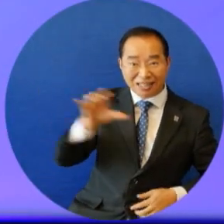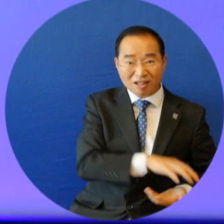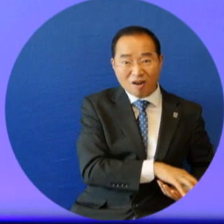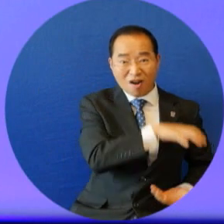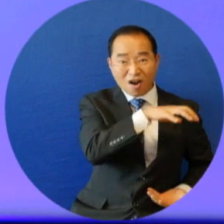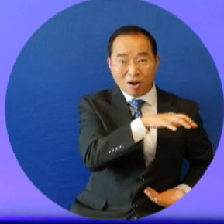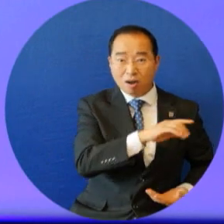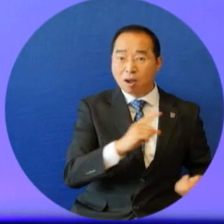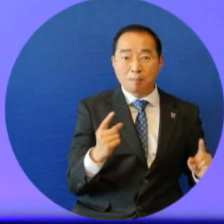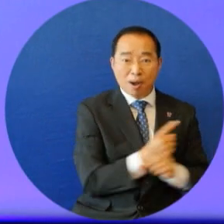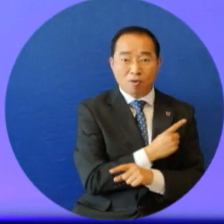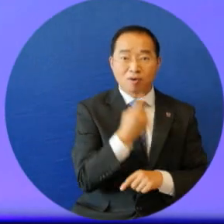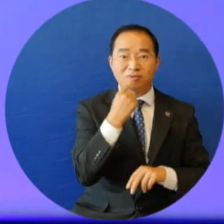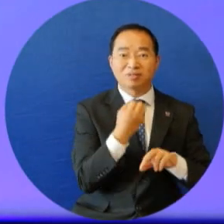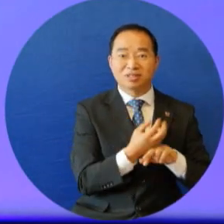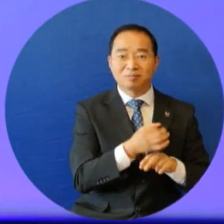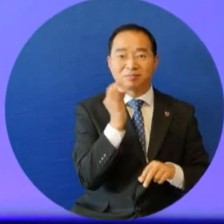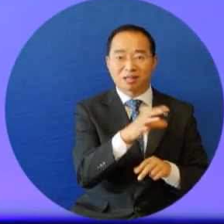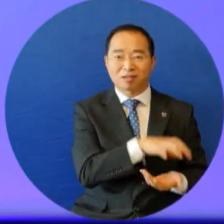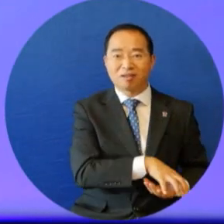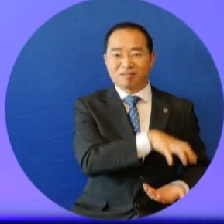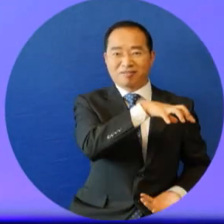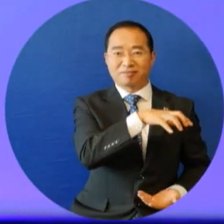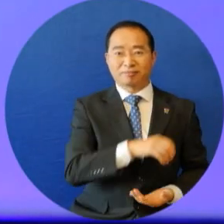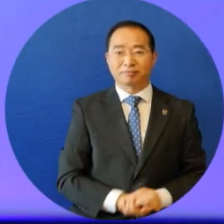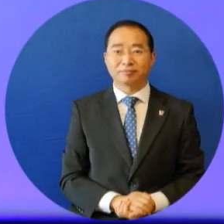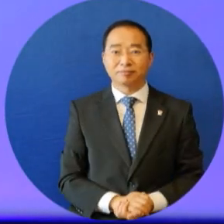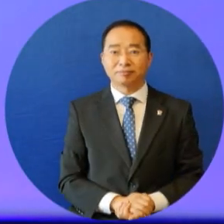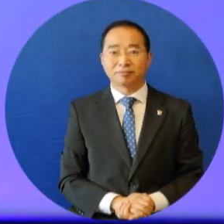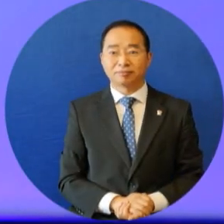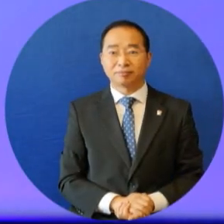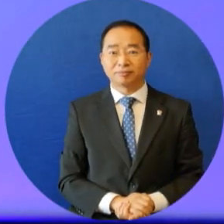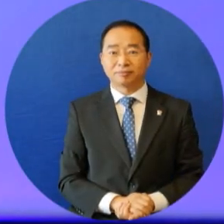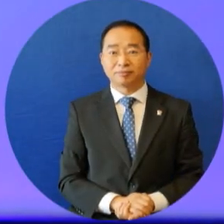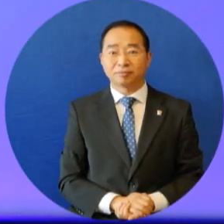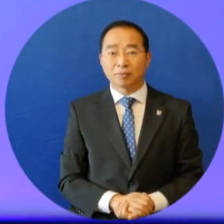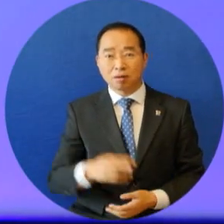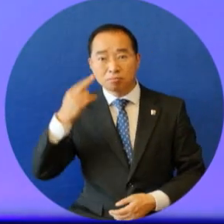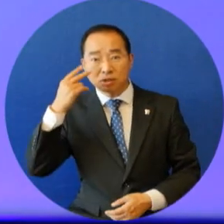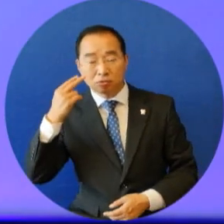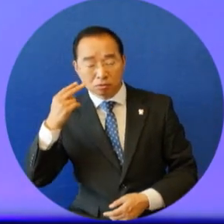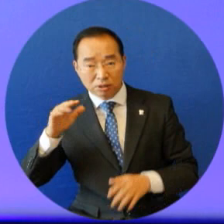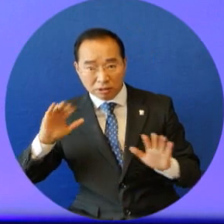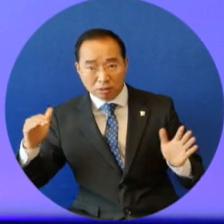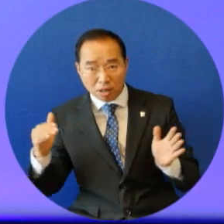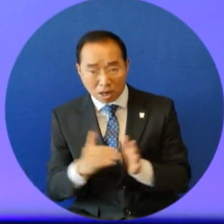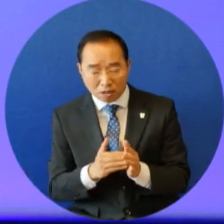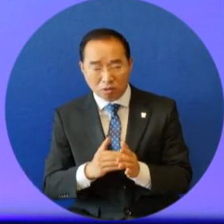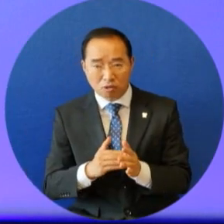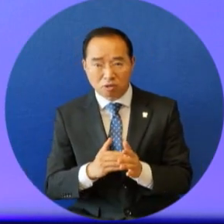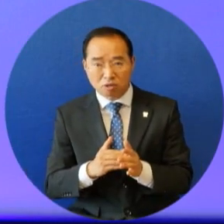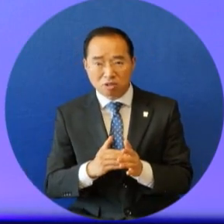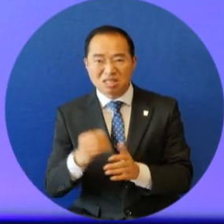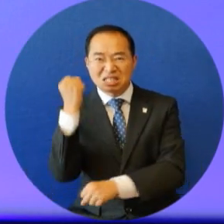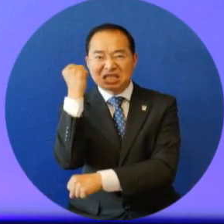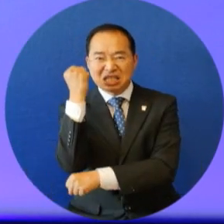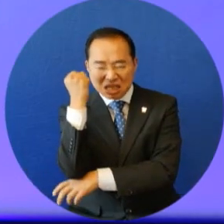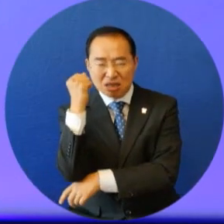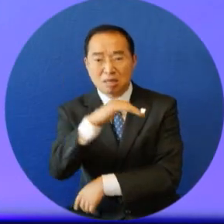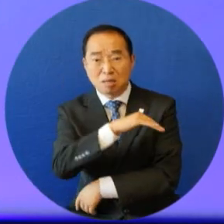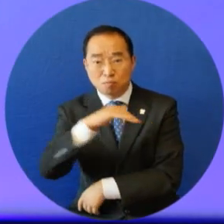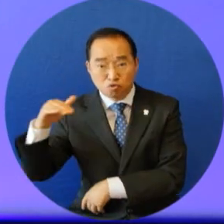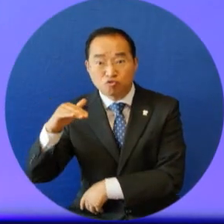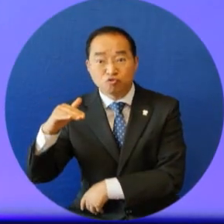시작했어요. 그런데 미국의 입장에서는 이건 달러에 대한 큰 도전입니다.